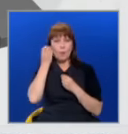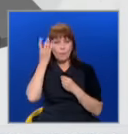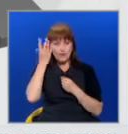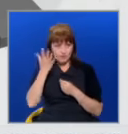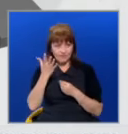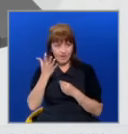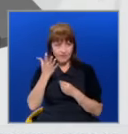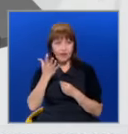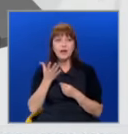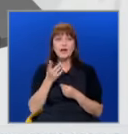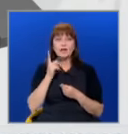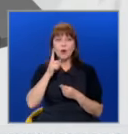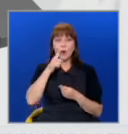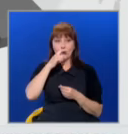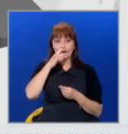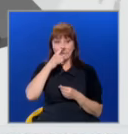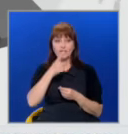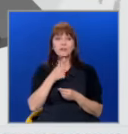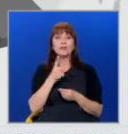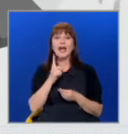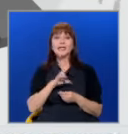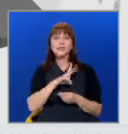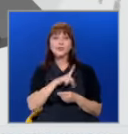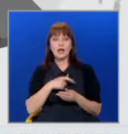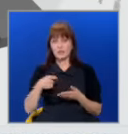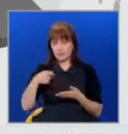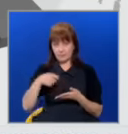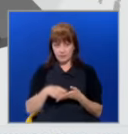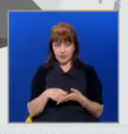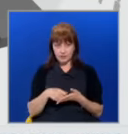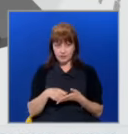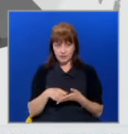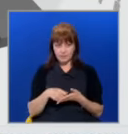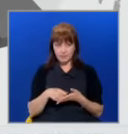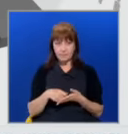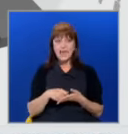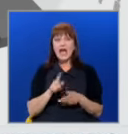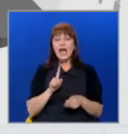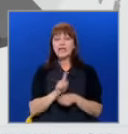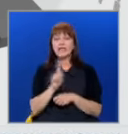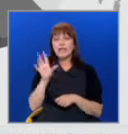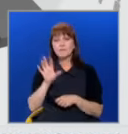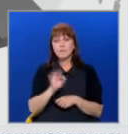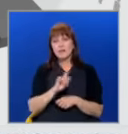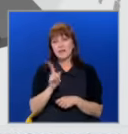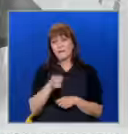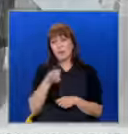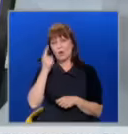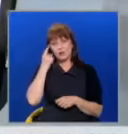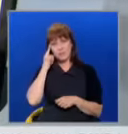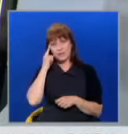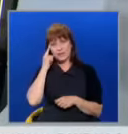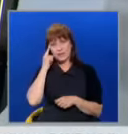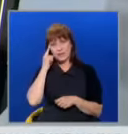всеки трети обаче по-важни са социалните плащания. 11% не могат да преценят кое има по-голямо